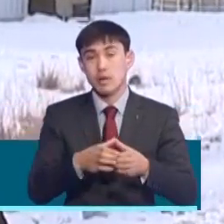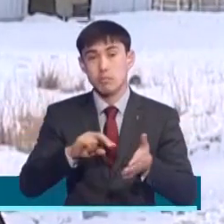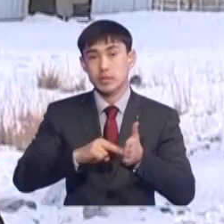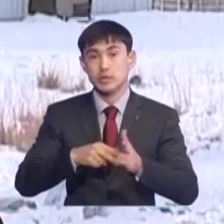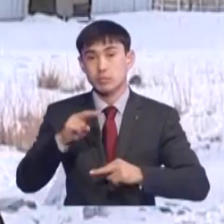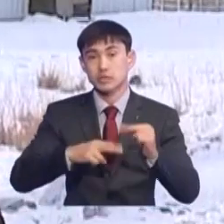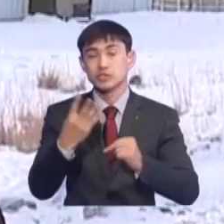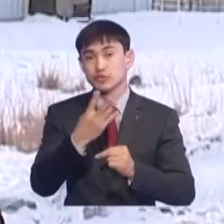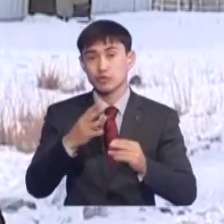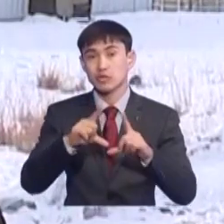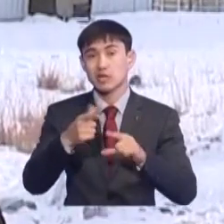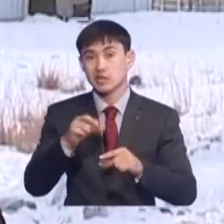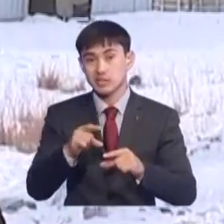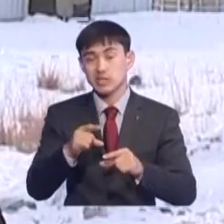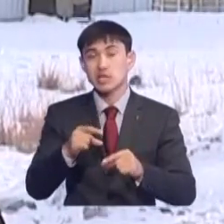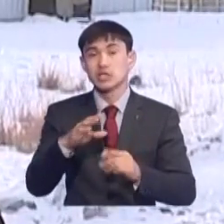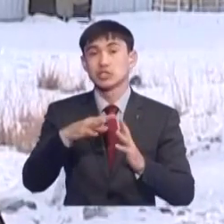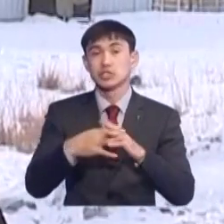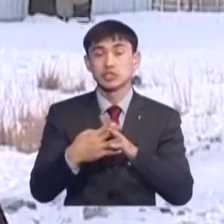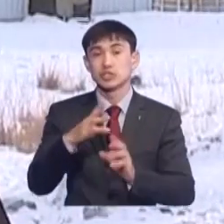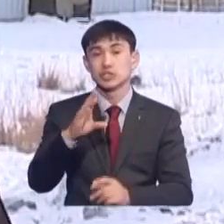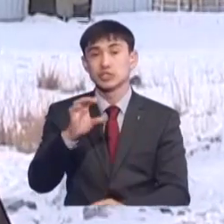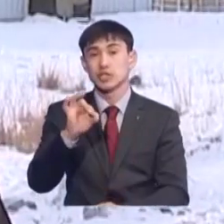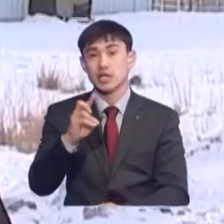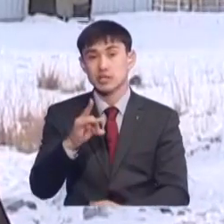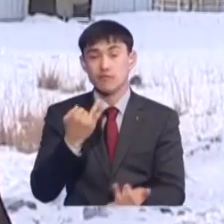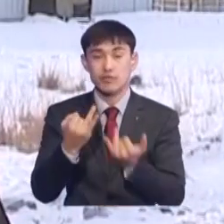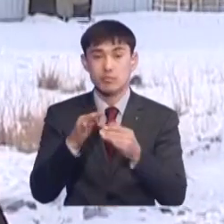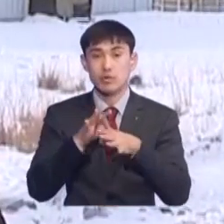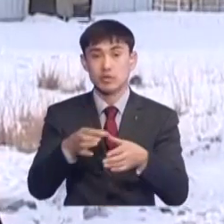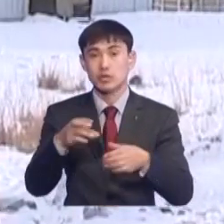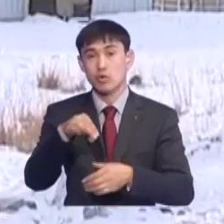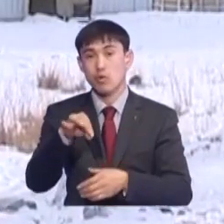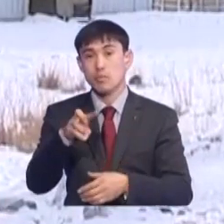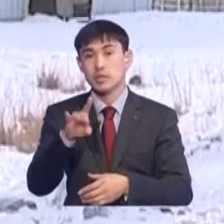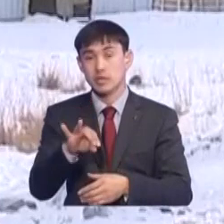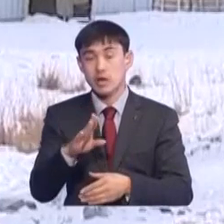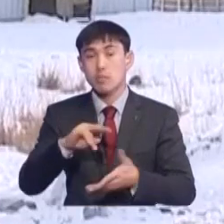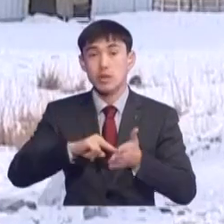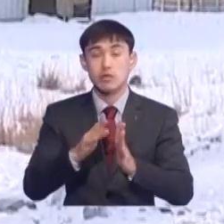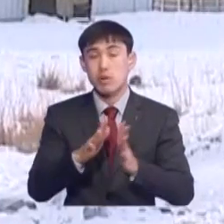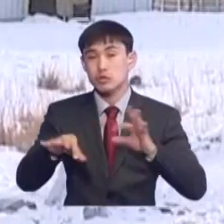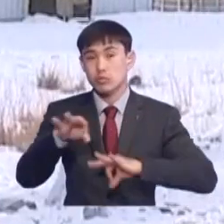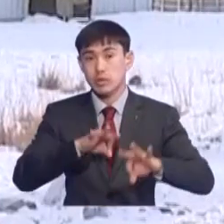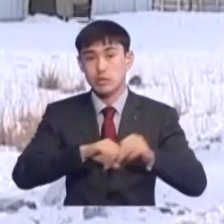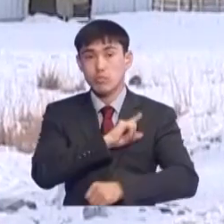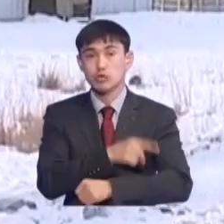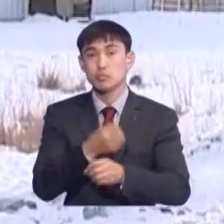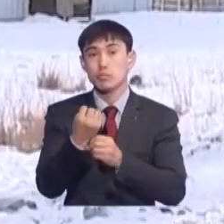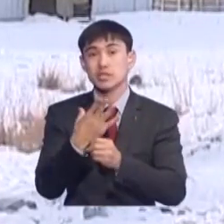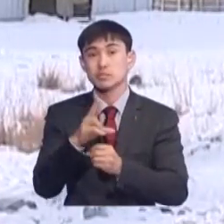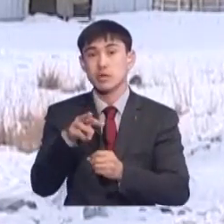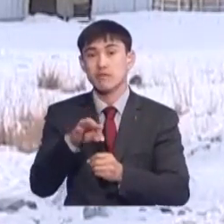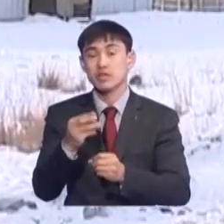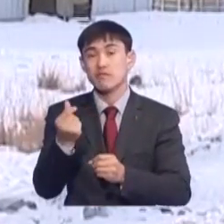поме также в черкасском сельском округе сейчас ведутся переговоры с компанией тотик они планируют большой проект мощностью 15 мегават с